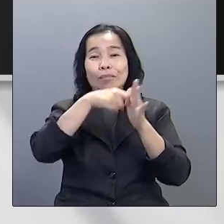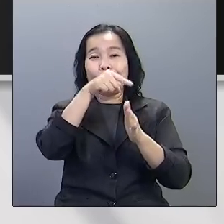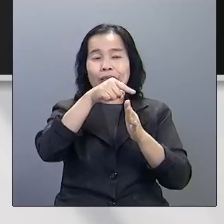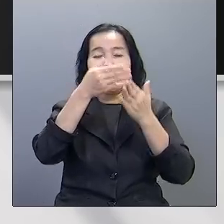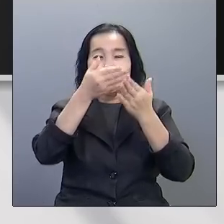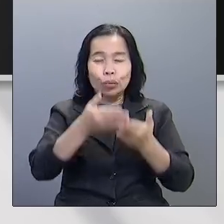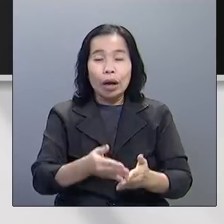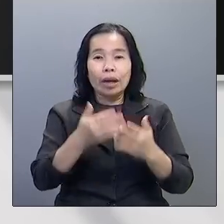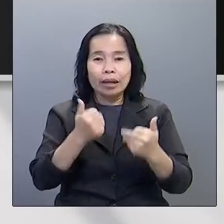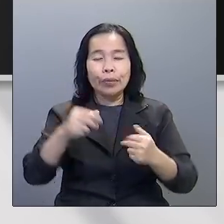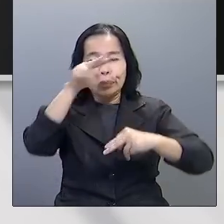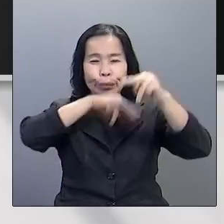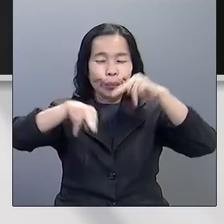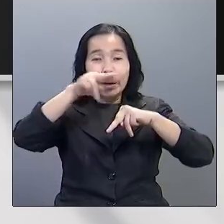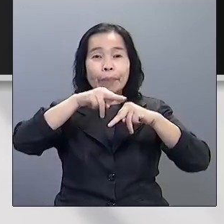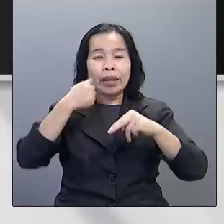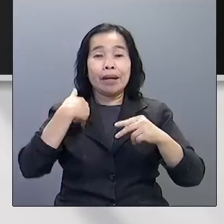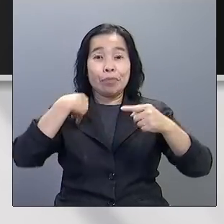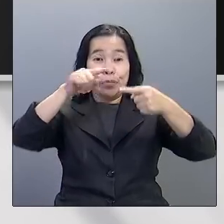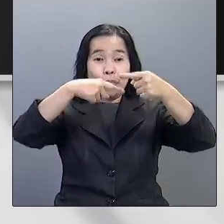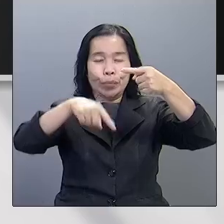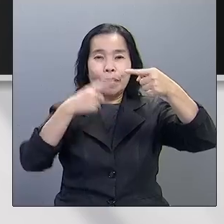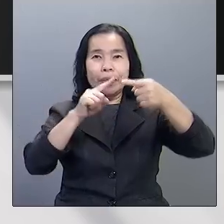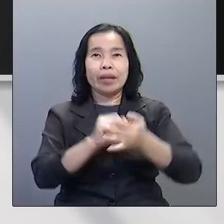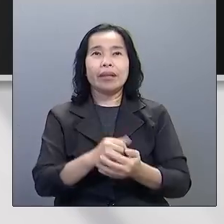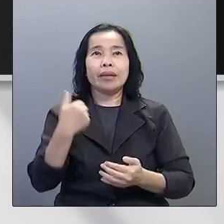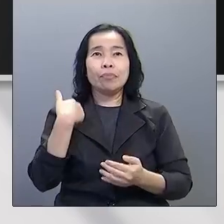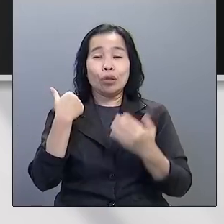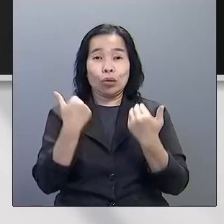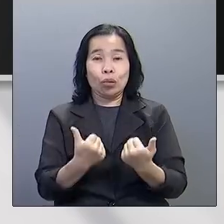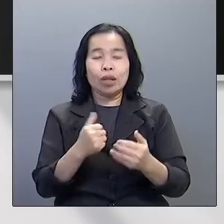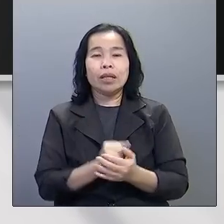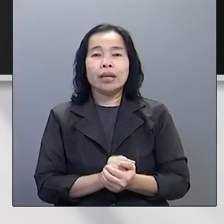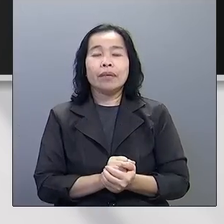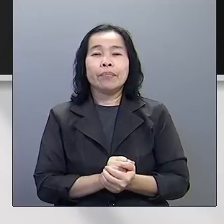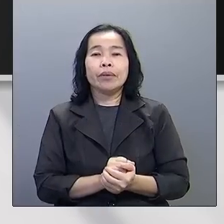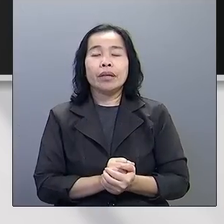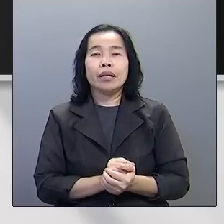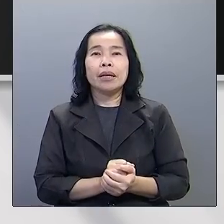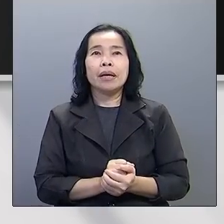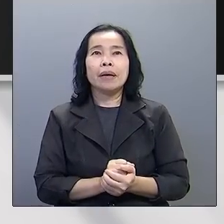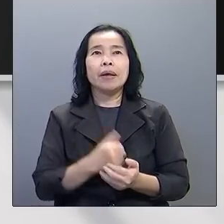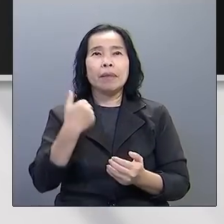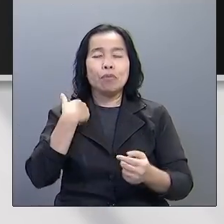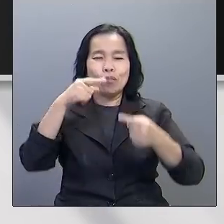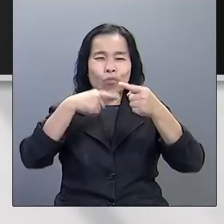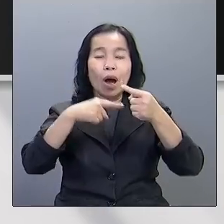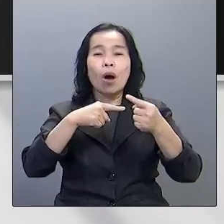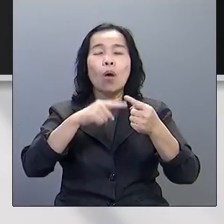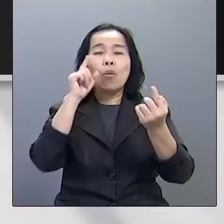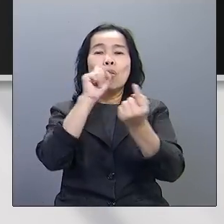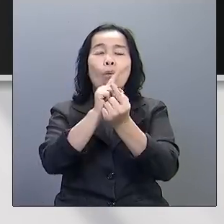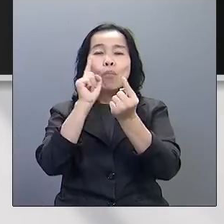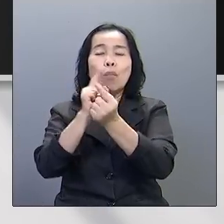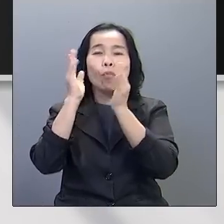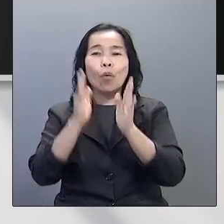ถึงขั้นตอนการค้นหาไปดูคลิปกันนะคะซึ่งในเวลานี้ก็พบว่ายังคงติดตามกลับมาไม่ครบค่ะ